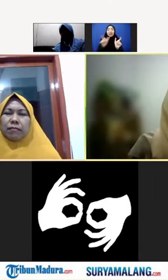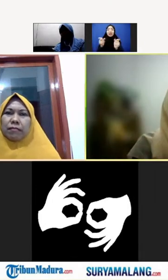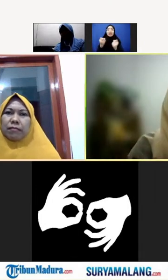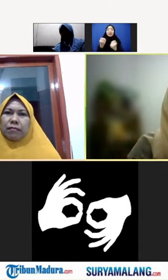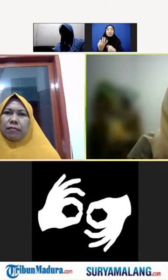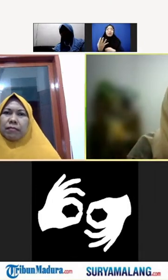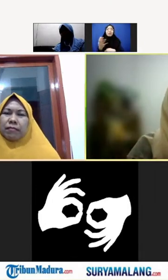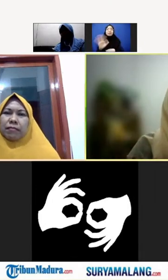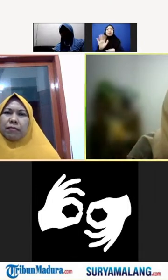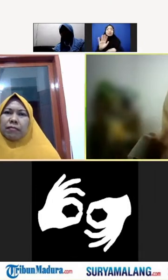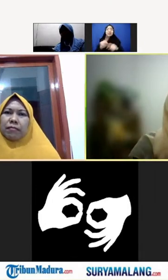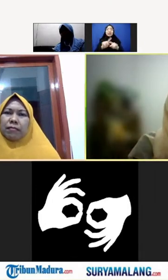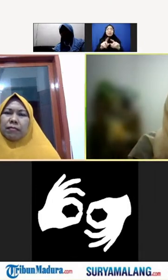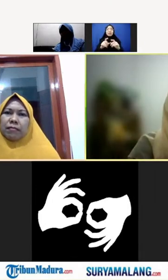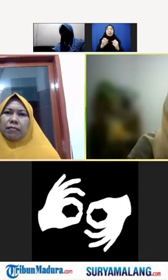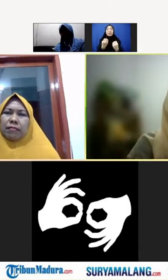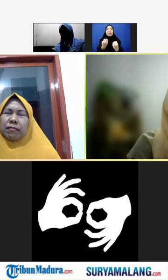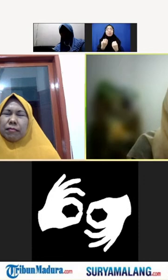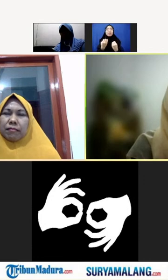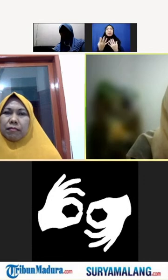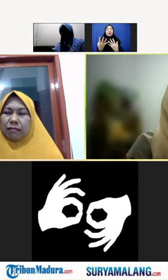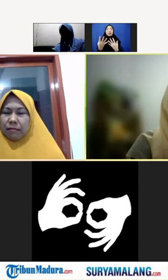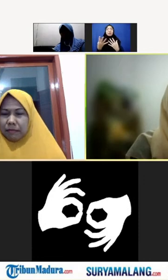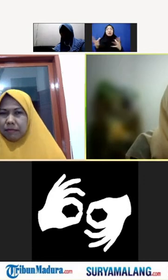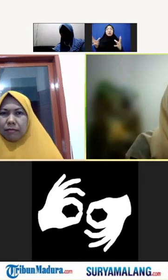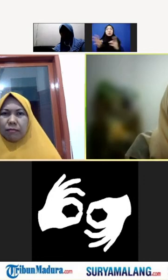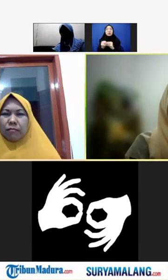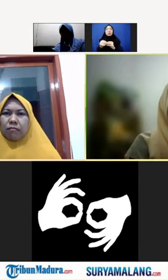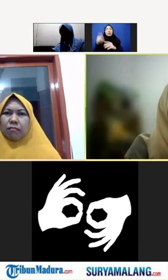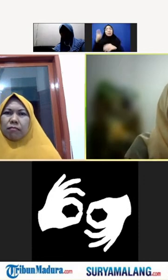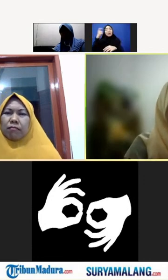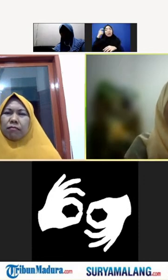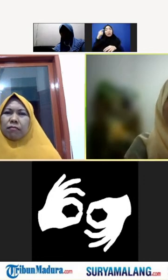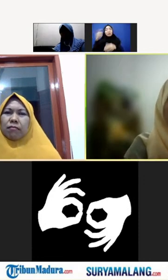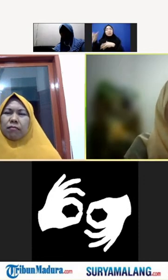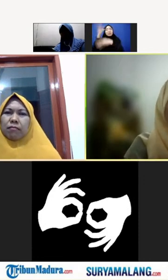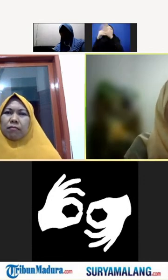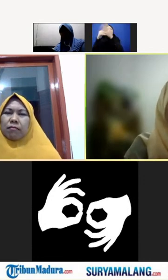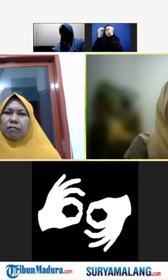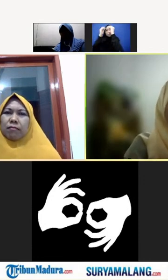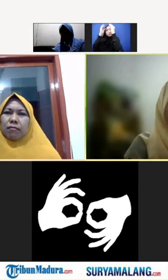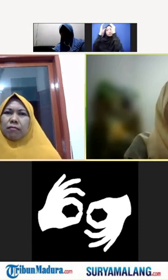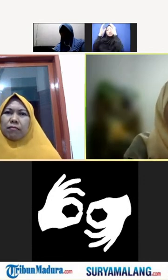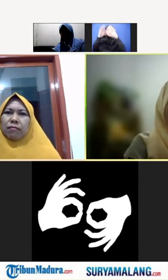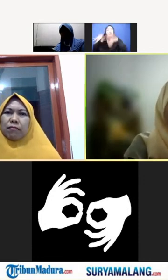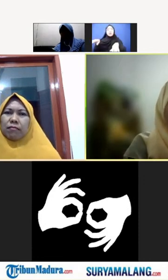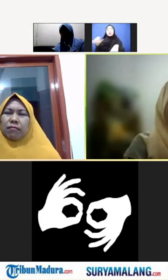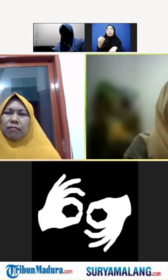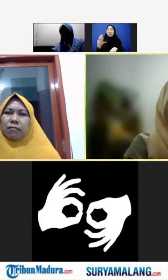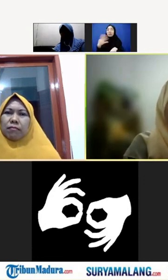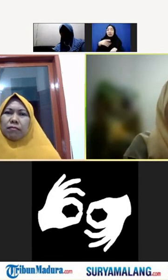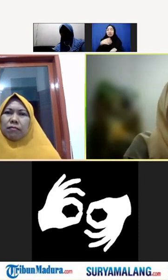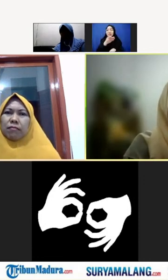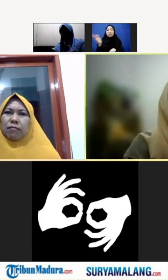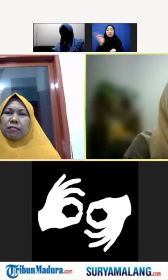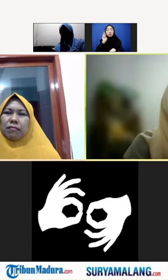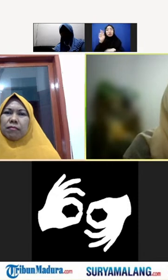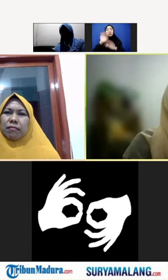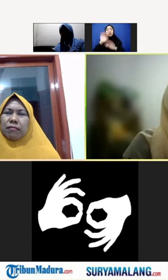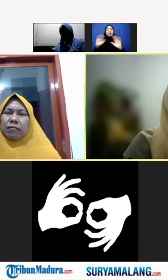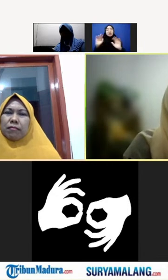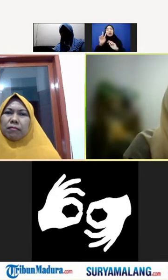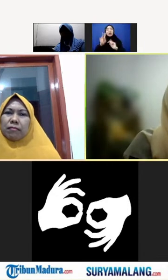banyak pengetahuan yang anak punya. Nah, ibu perlu banyakin terus tuh. Ini karena kalau anak cuma